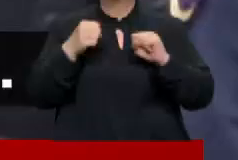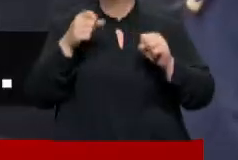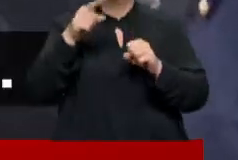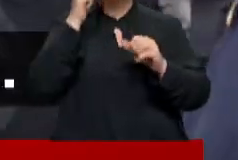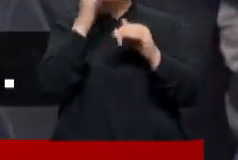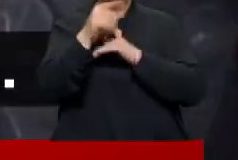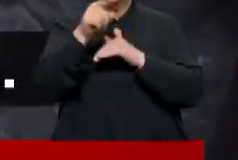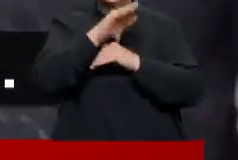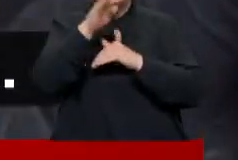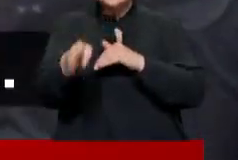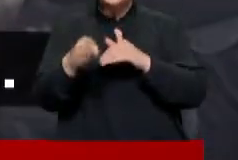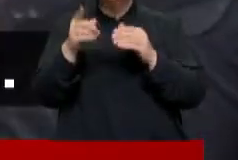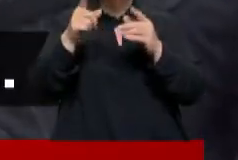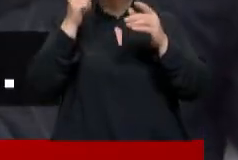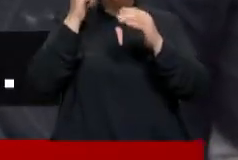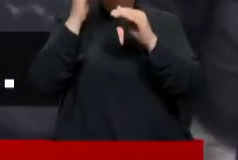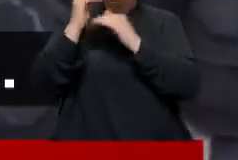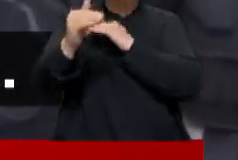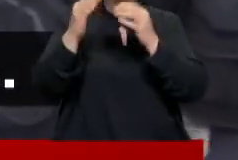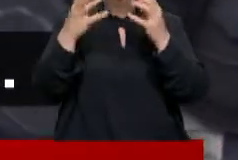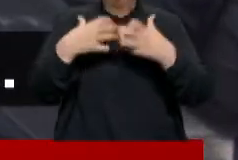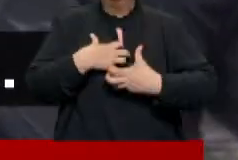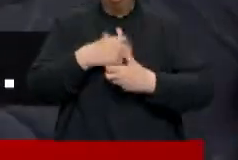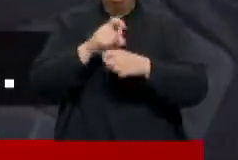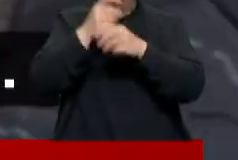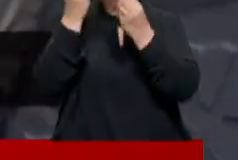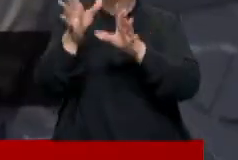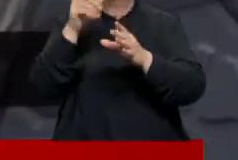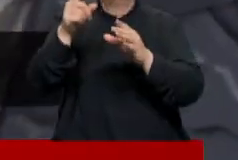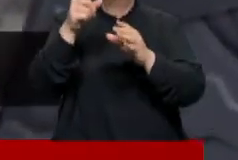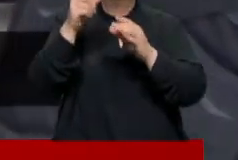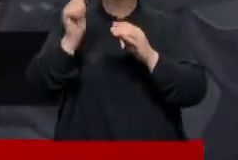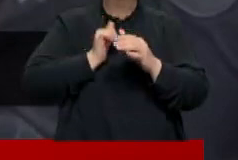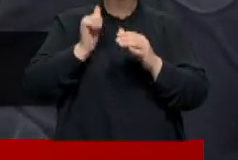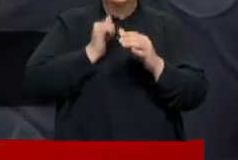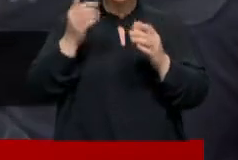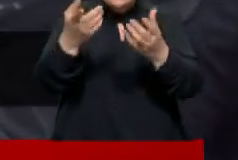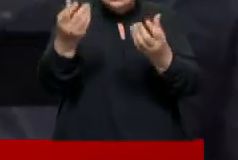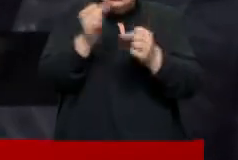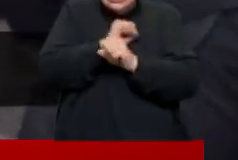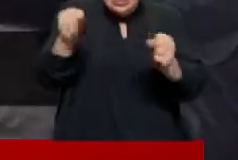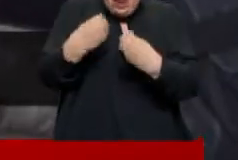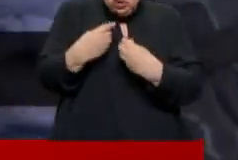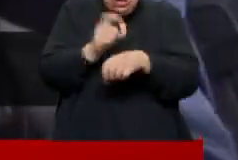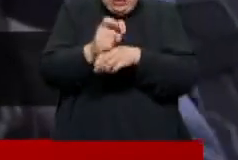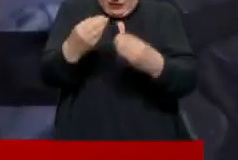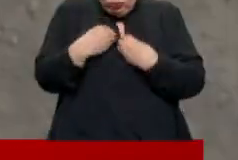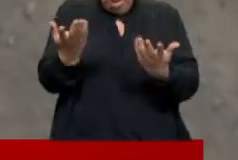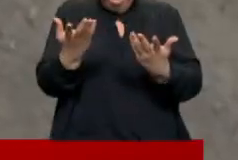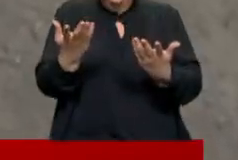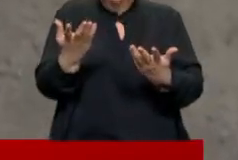Bu millet odaya gelsin, germeyin, bu milleti germeyin. Bana hangi istiyorsunuz? Bu millet asker, germiyorsunuz. Ben germiyorum. Vallahi